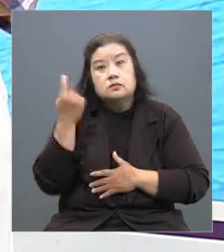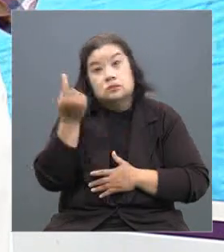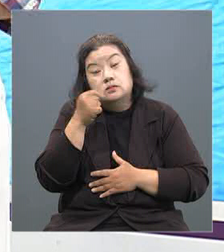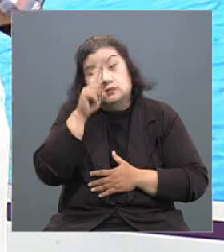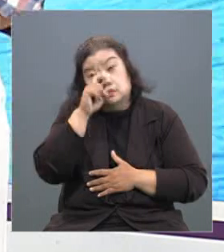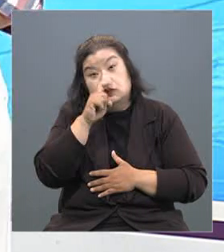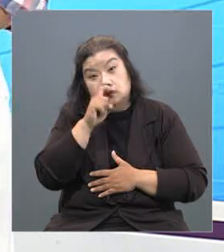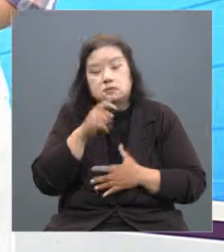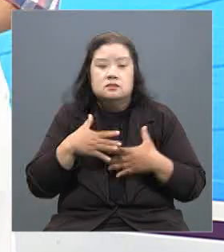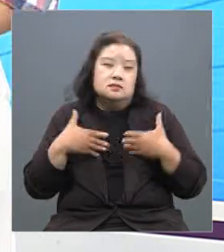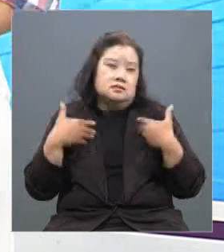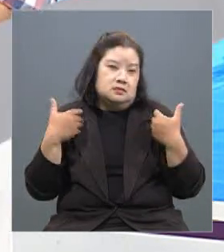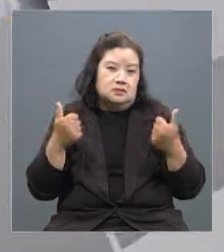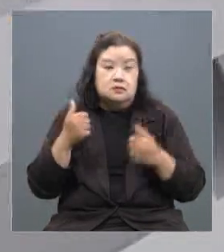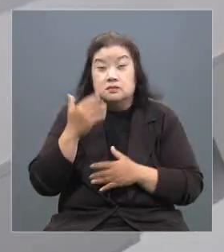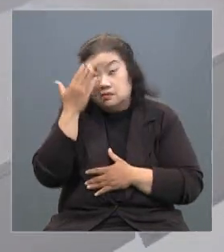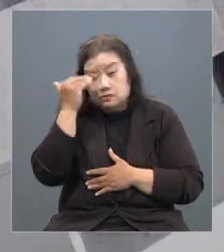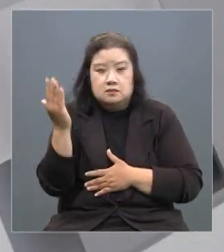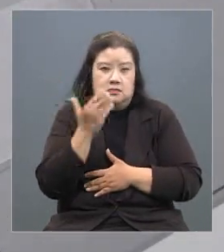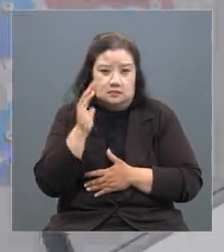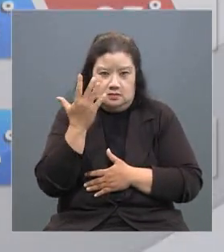าห์นี้ดุยได้เต็มที่ค่ะ